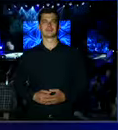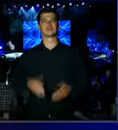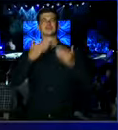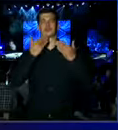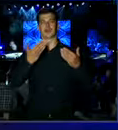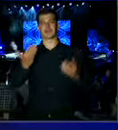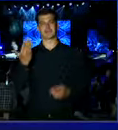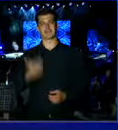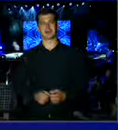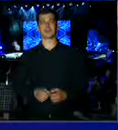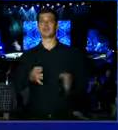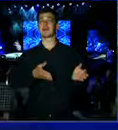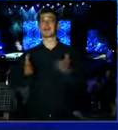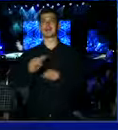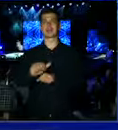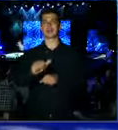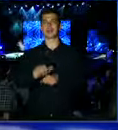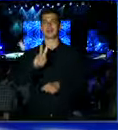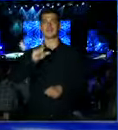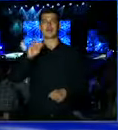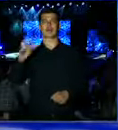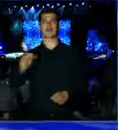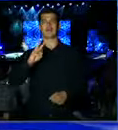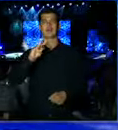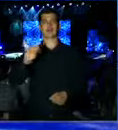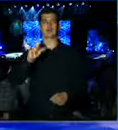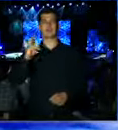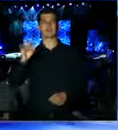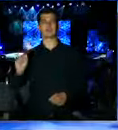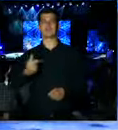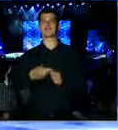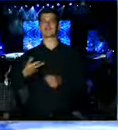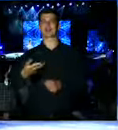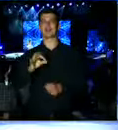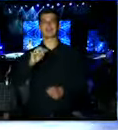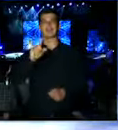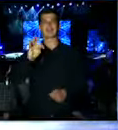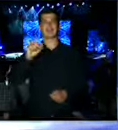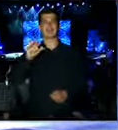Dziękujemy ślicznie. I numer 11, Violeta Więckowska, lat 24, Skawina.